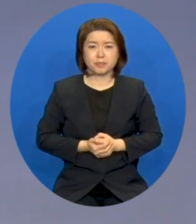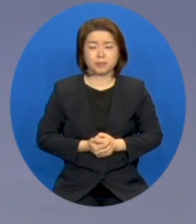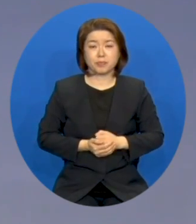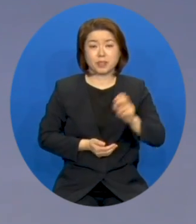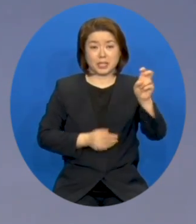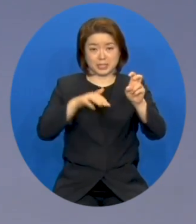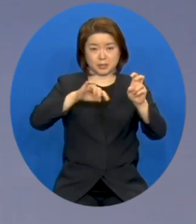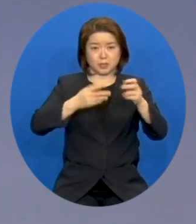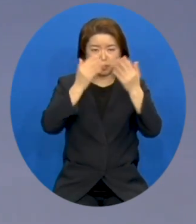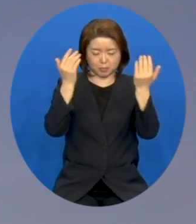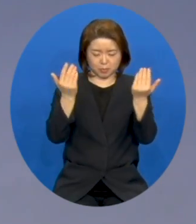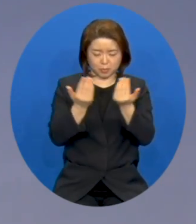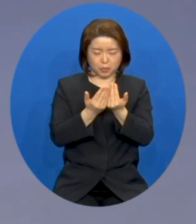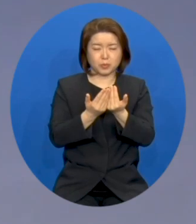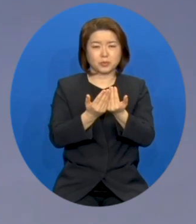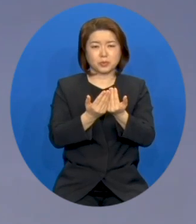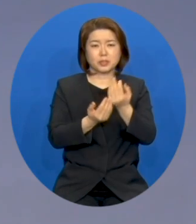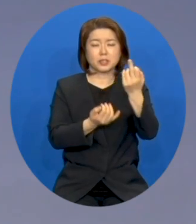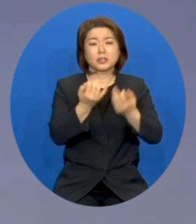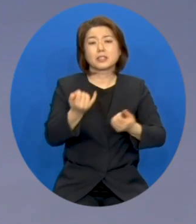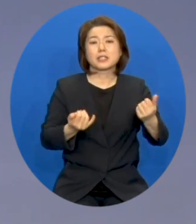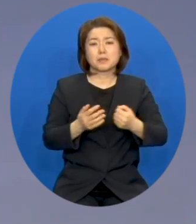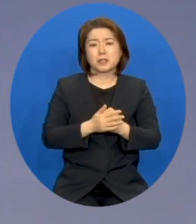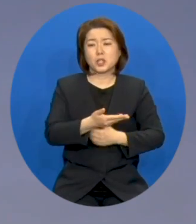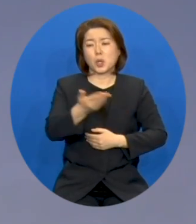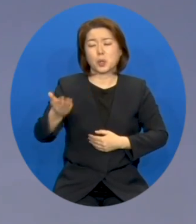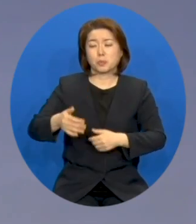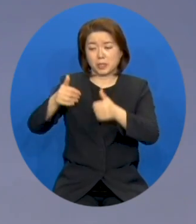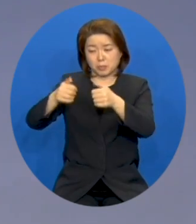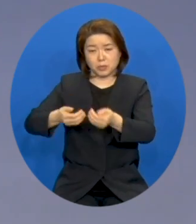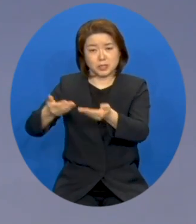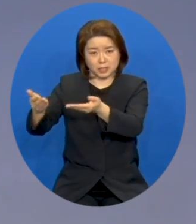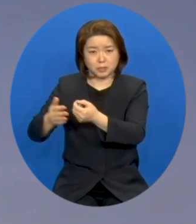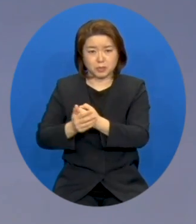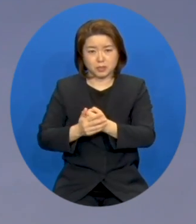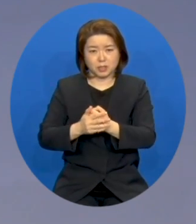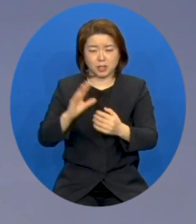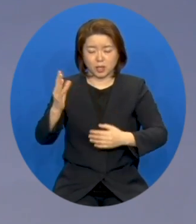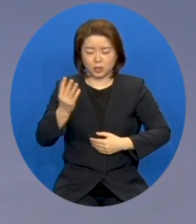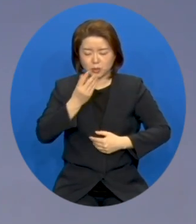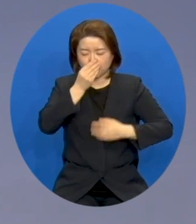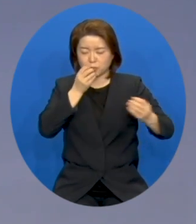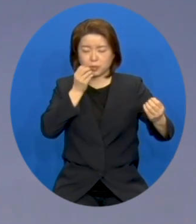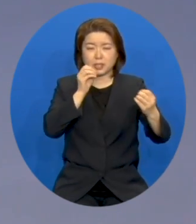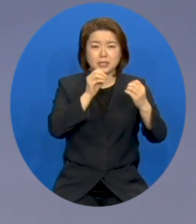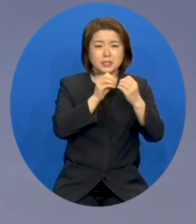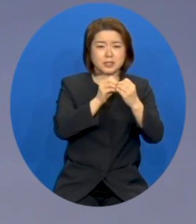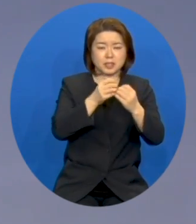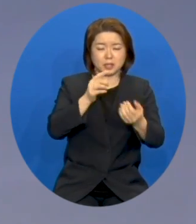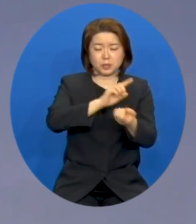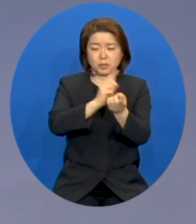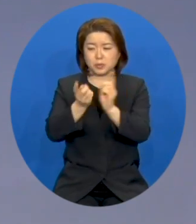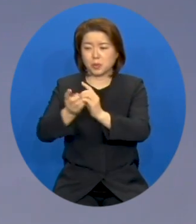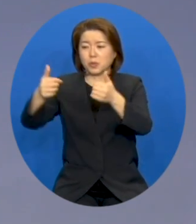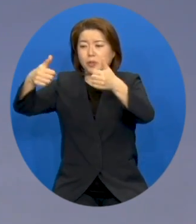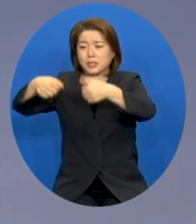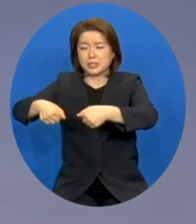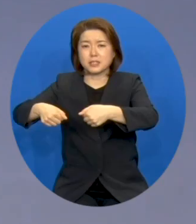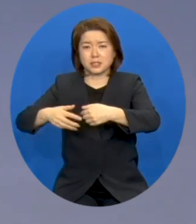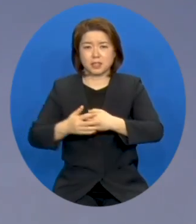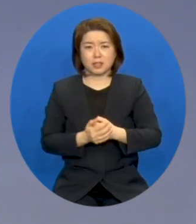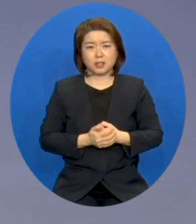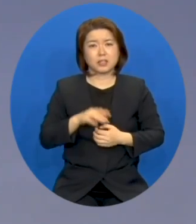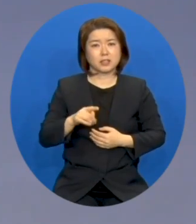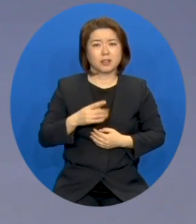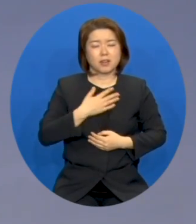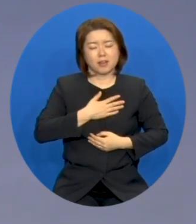20절에 모든 형제들이 여러분에게 문안합니다. 거룩한 입맞춤으로 서로 인사하십시오. 이건 정말